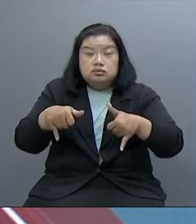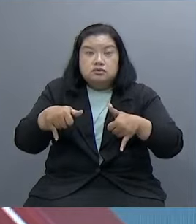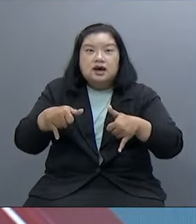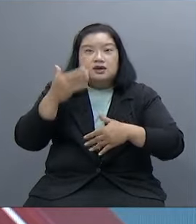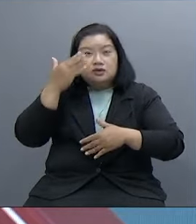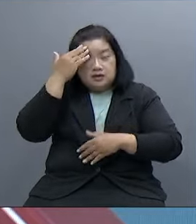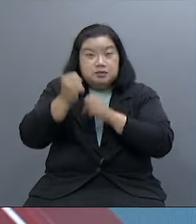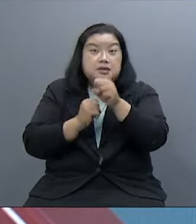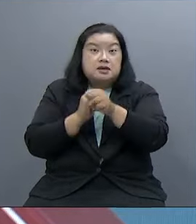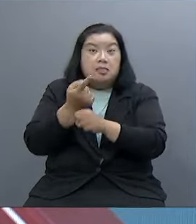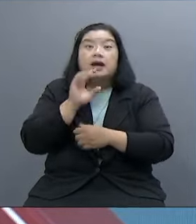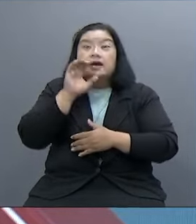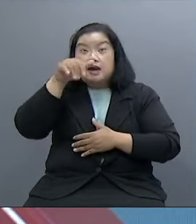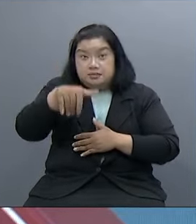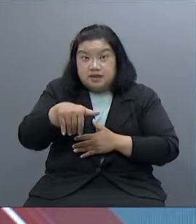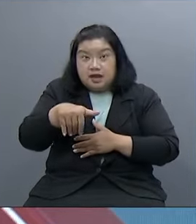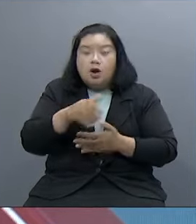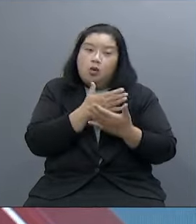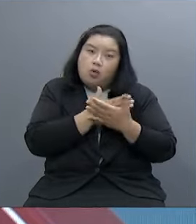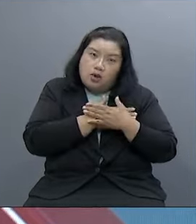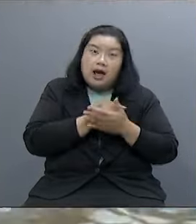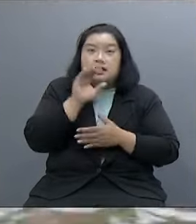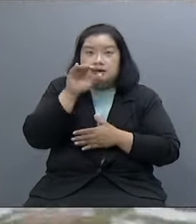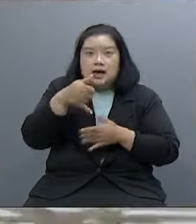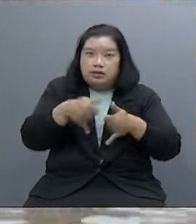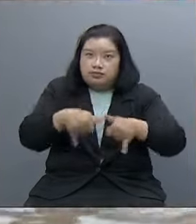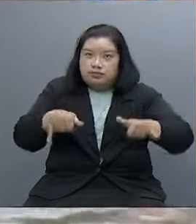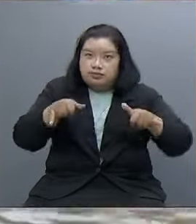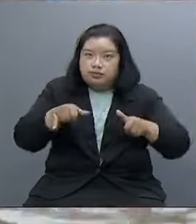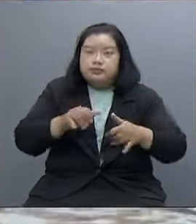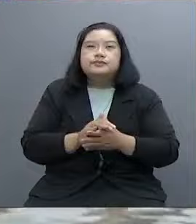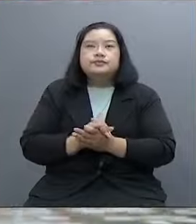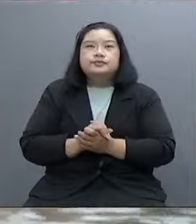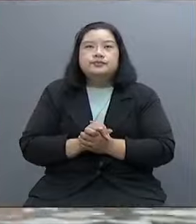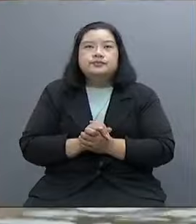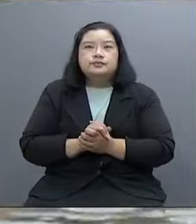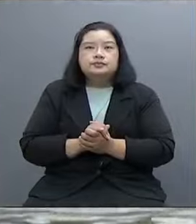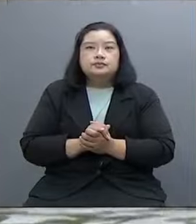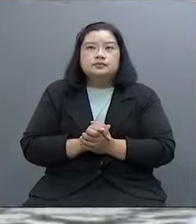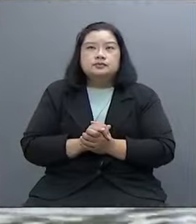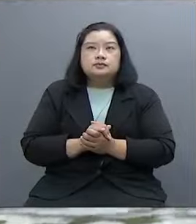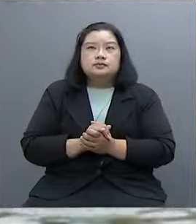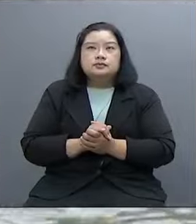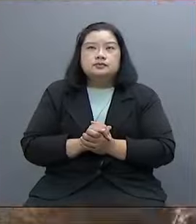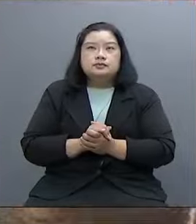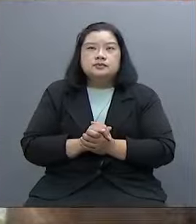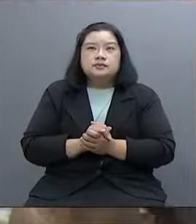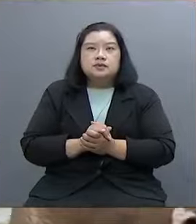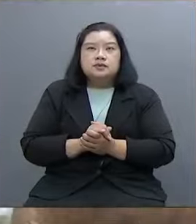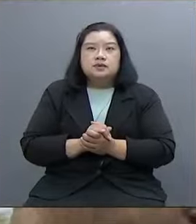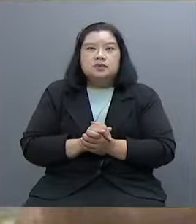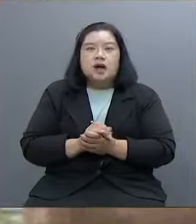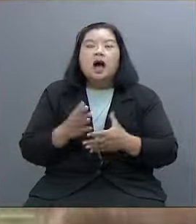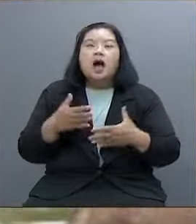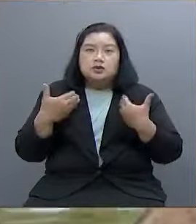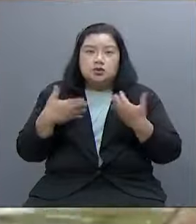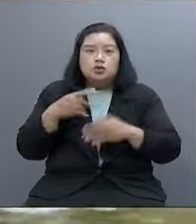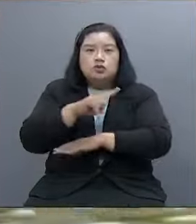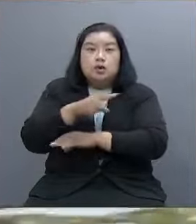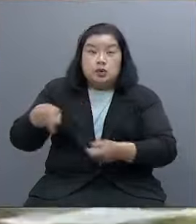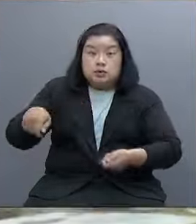างไทยเอาใจคนรักช้างอีกด้วยค่ะนี่คือบรรยากาศนะของกิจกรรมในช่วงเทศกาลสงกร